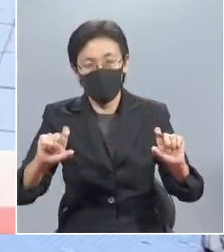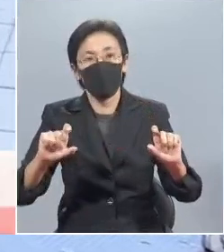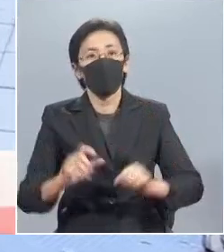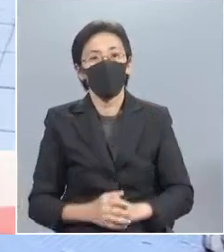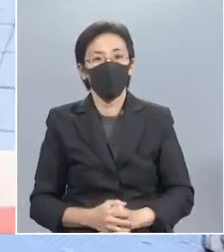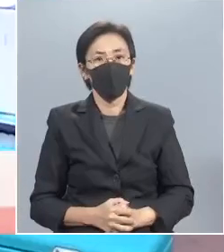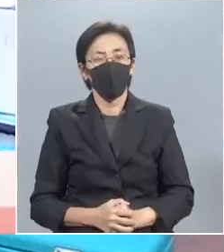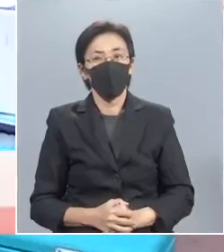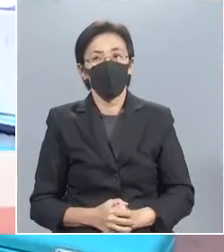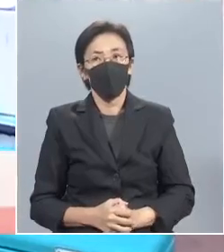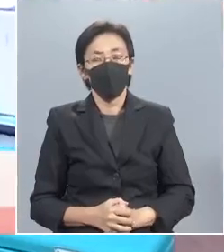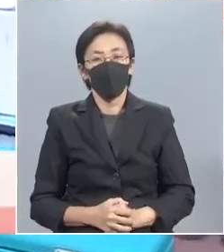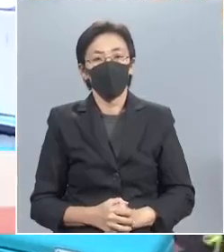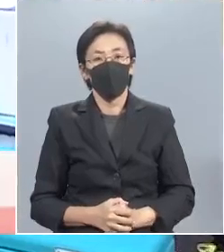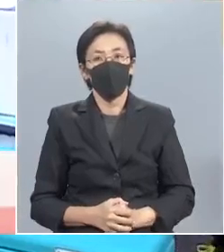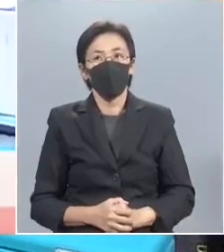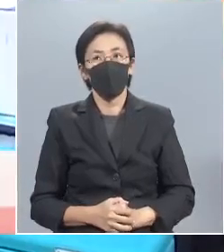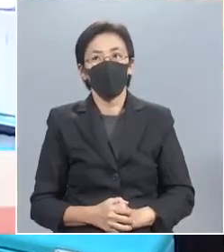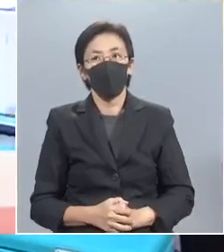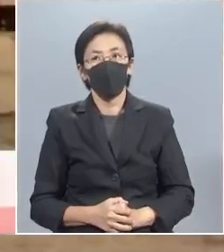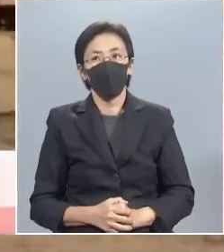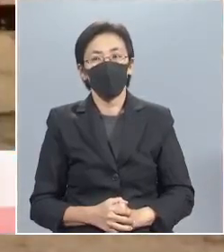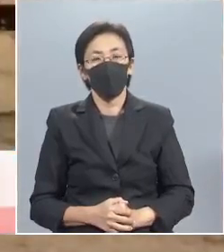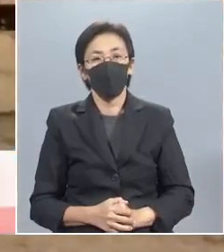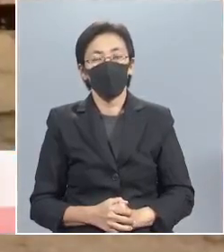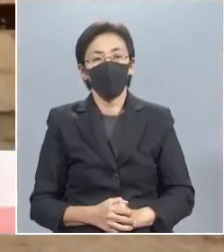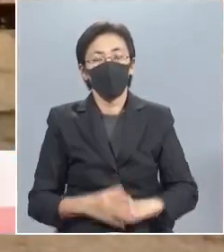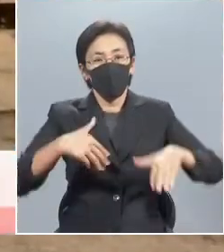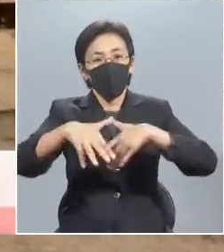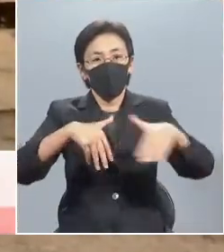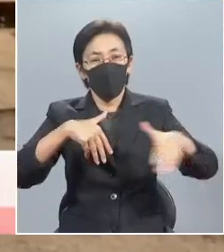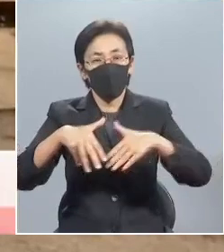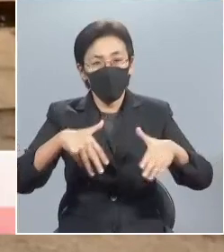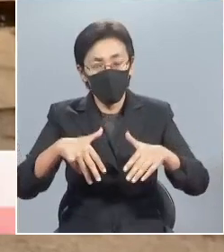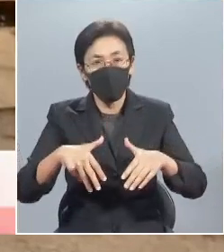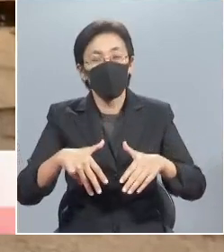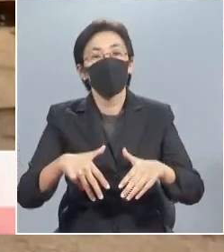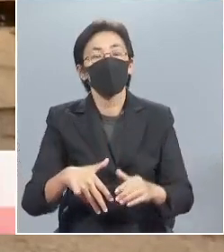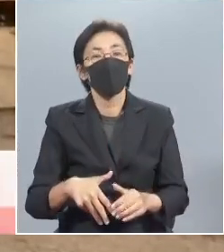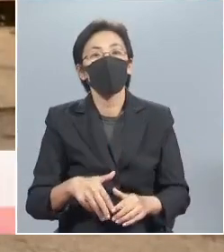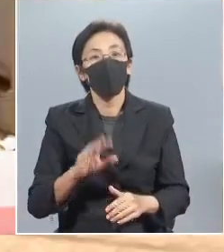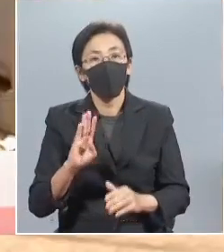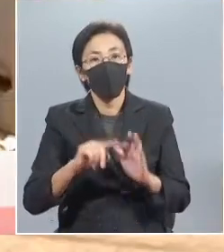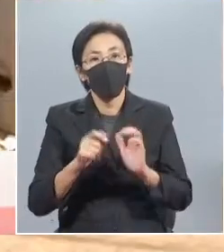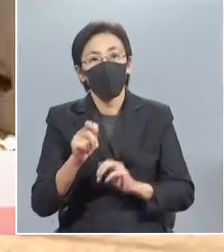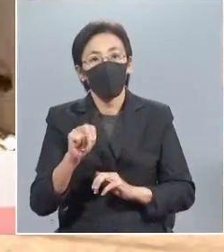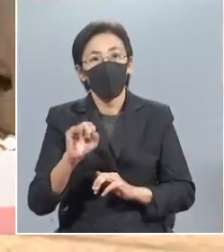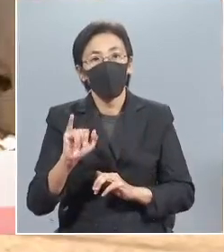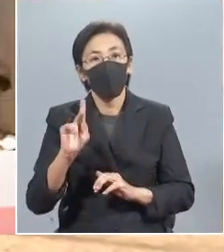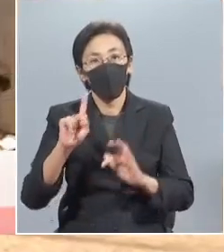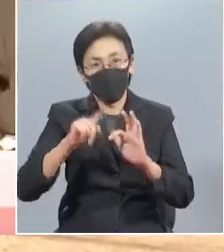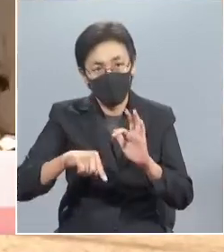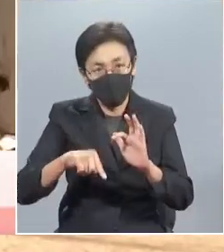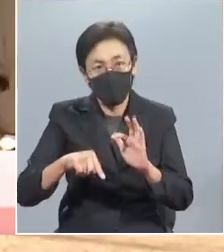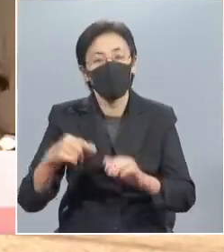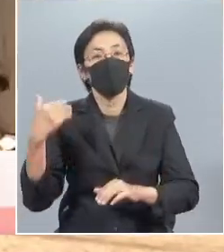เนี่ยครับหนูนานอนนะครับยังมีชุมชนบ่อนไก่ย่างพระราม 4เขตปทุมวันนะคะซึ่งวันนี้ทั้งกทม